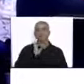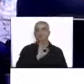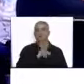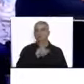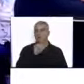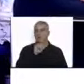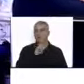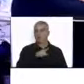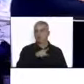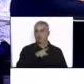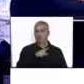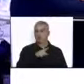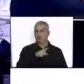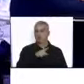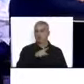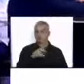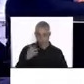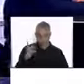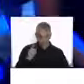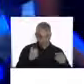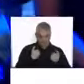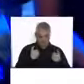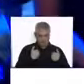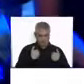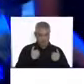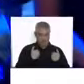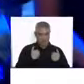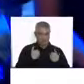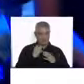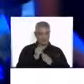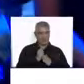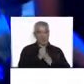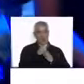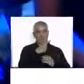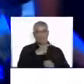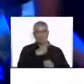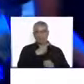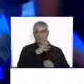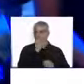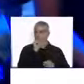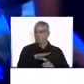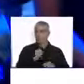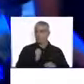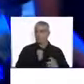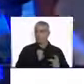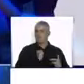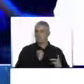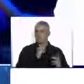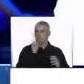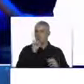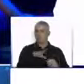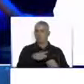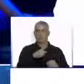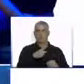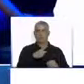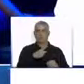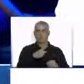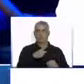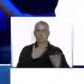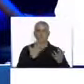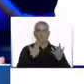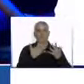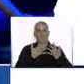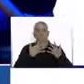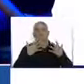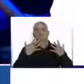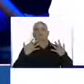אייל, ובמקרה אני זה שגם הובלתי את מה שהוא תרם לחיילים. הוא תרם כאלה